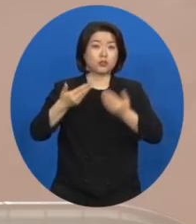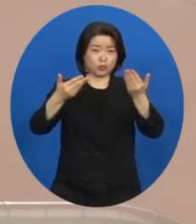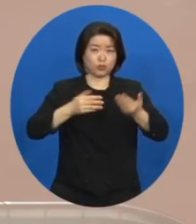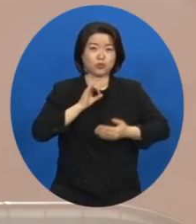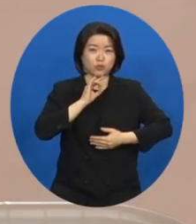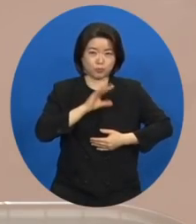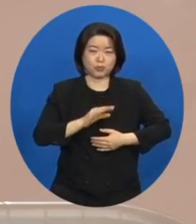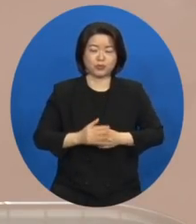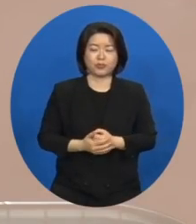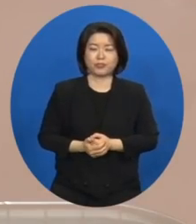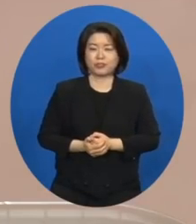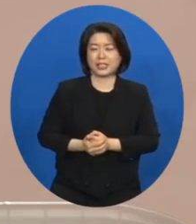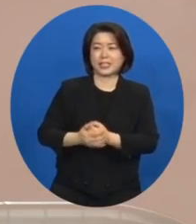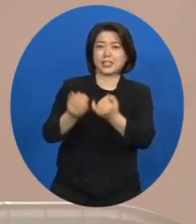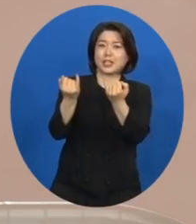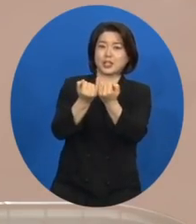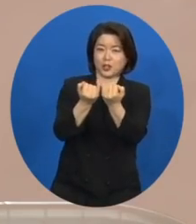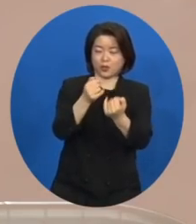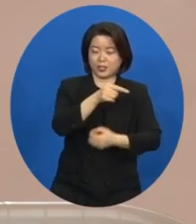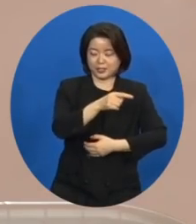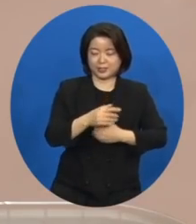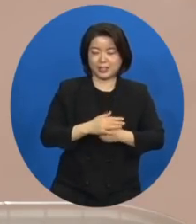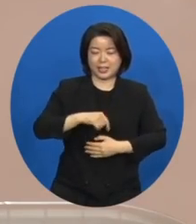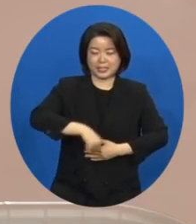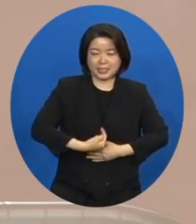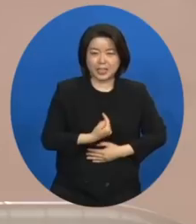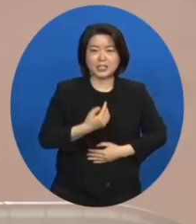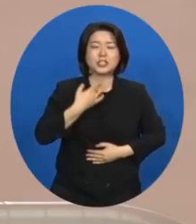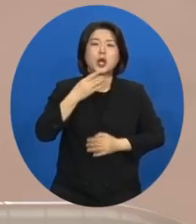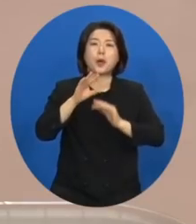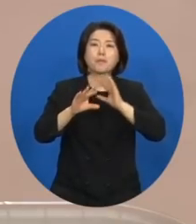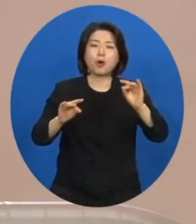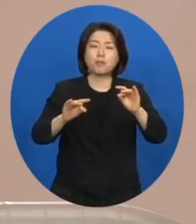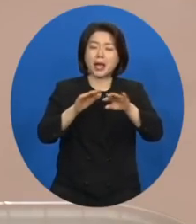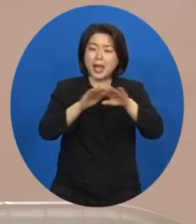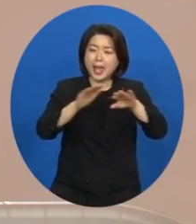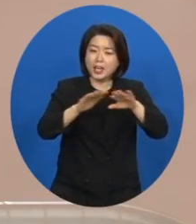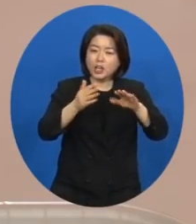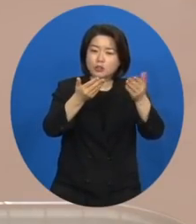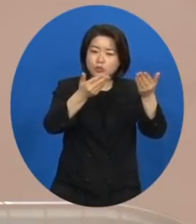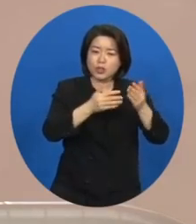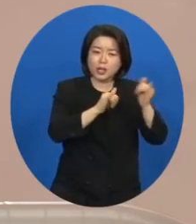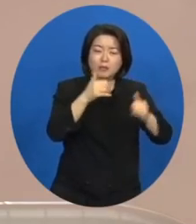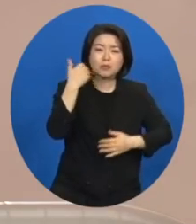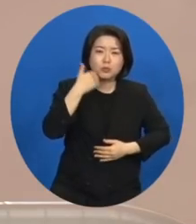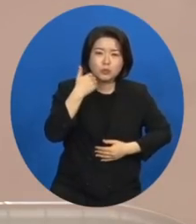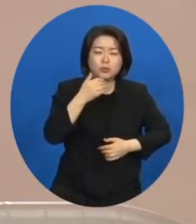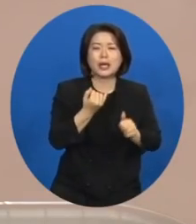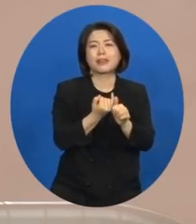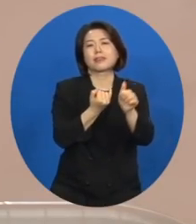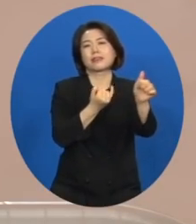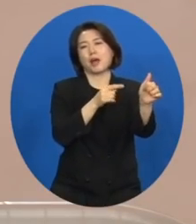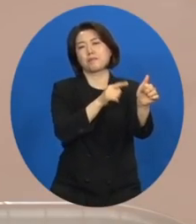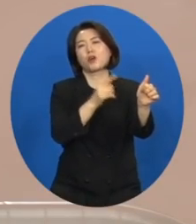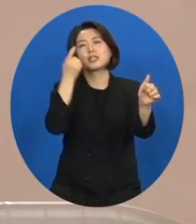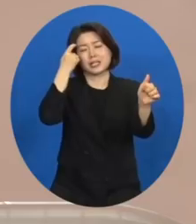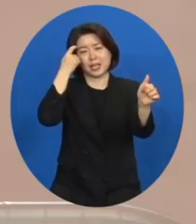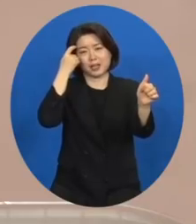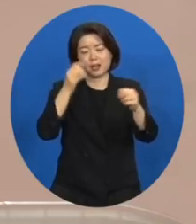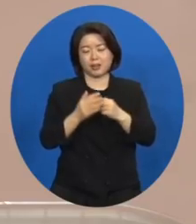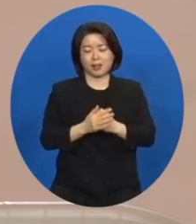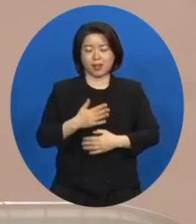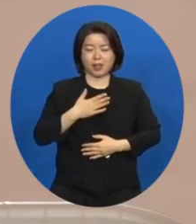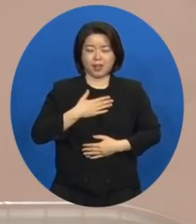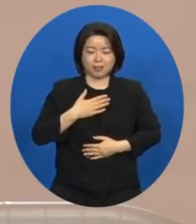여인에게는 자신의 목마름을 해결해 줄 분이 누구냐 며 남편이 라고 생각한 거예요 그래서 계속 나의